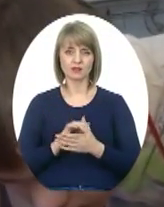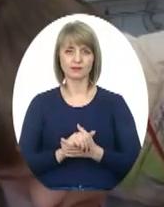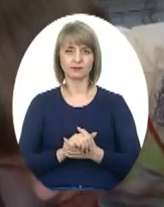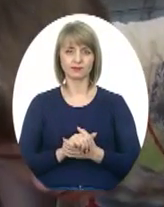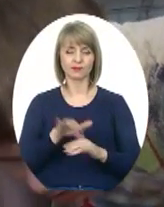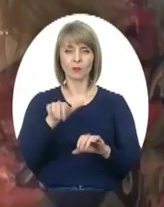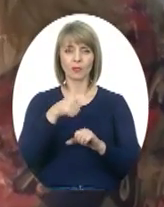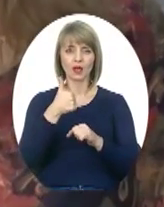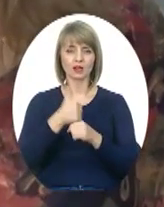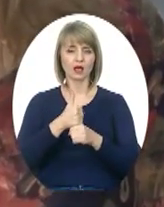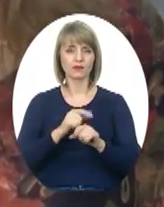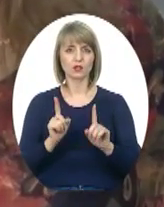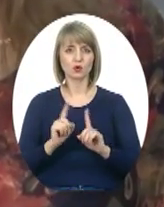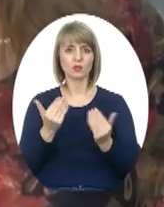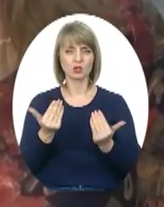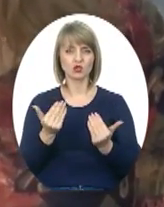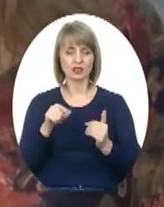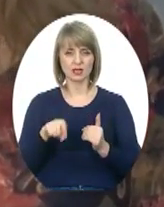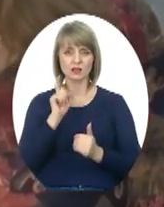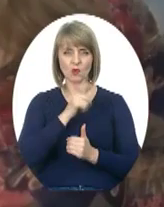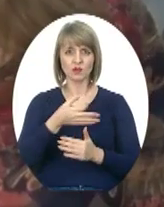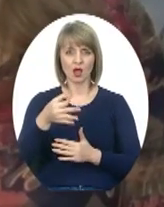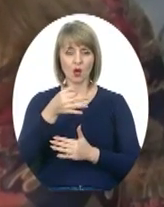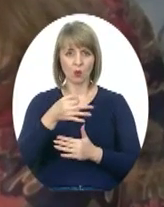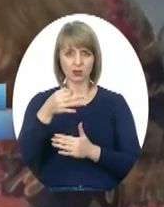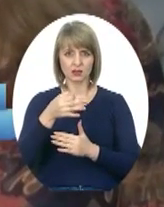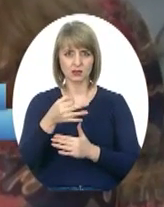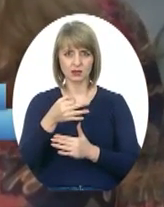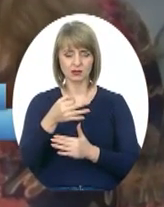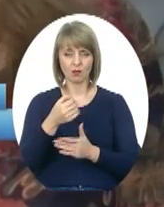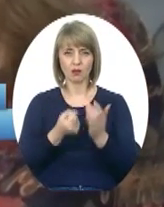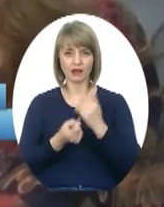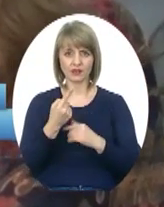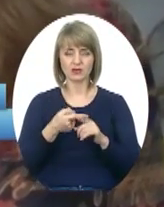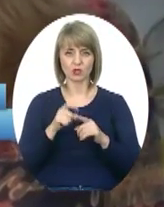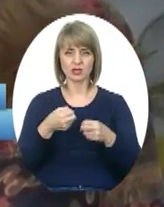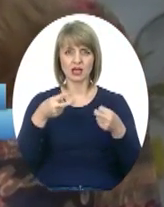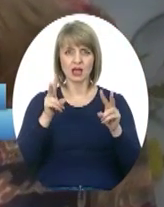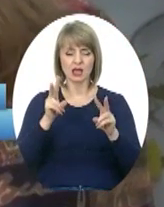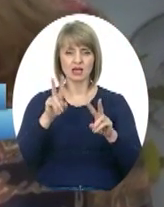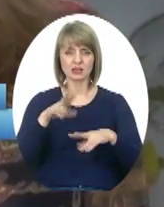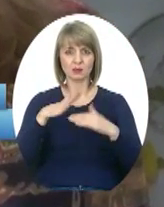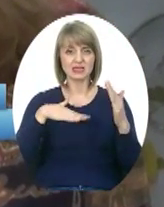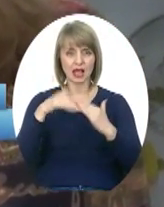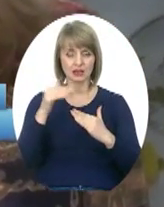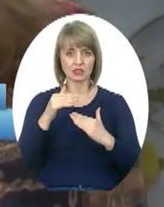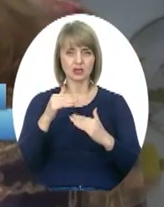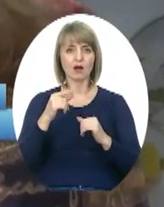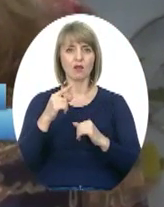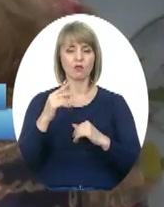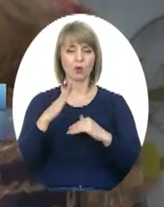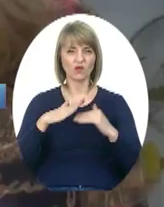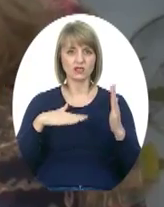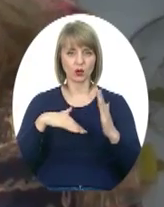есть шанс. Главное, чтобы сейчас здесь, в Омской области, появились вот эти вот специальности в